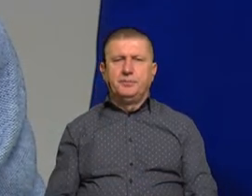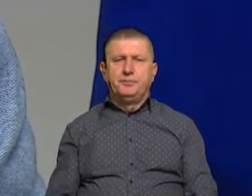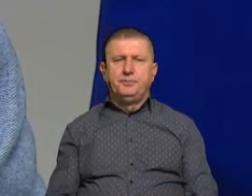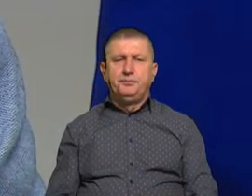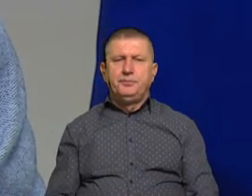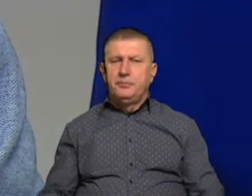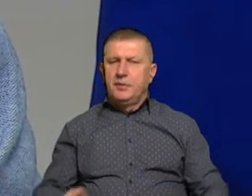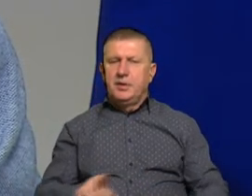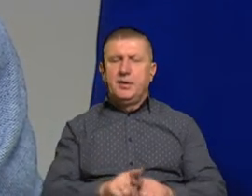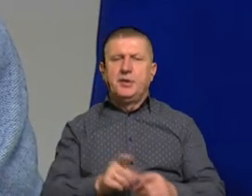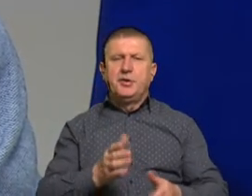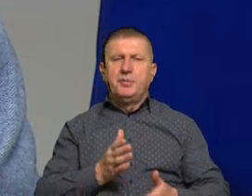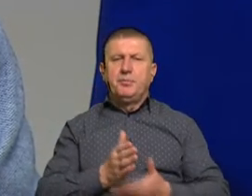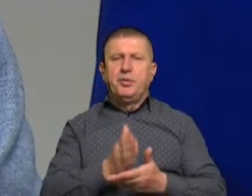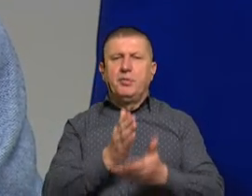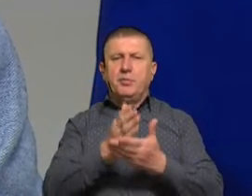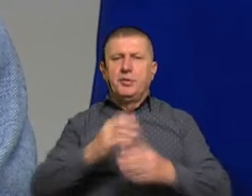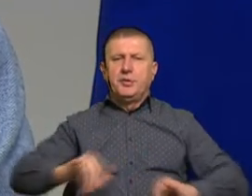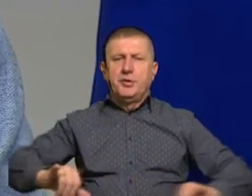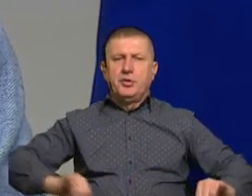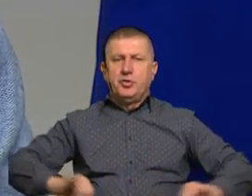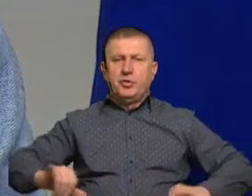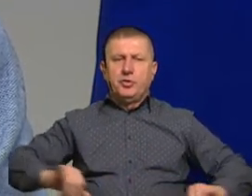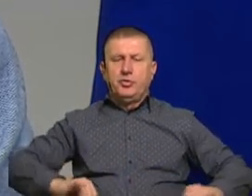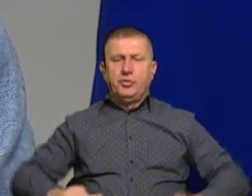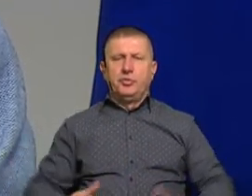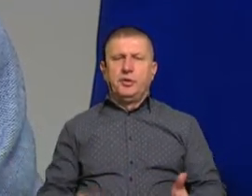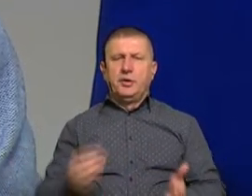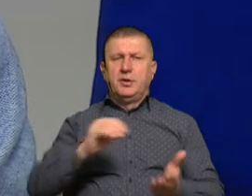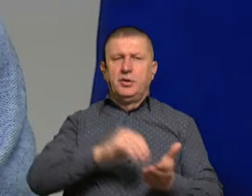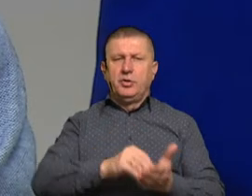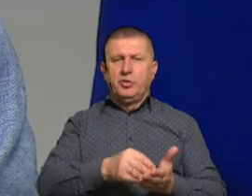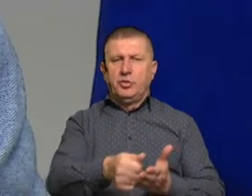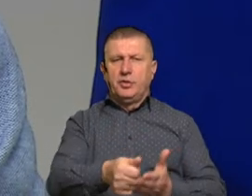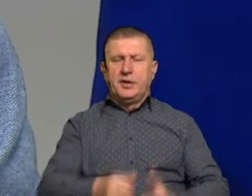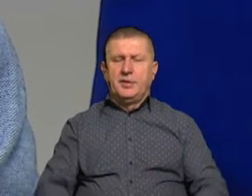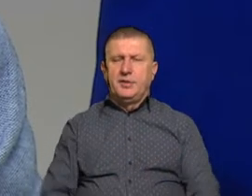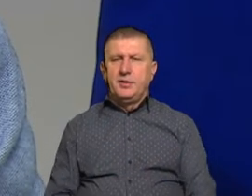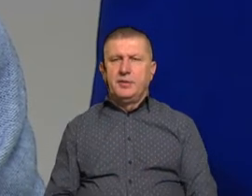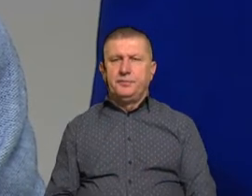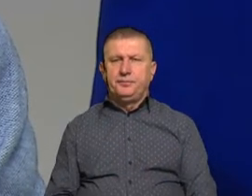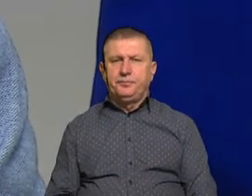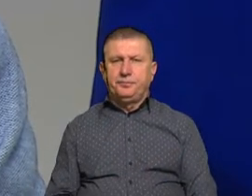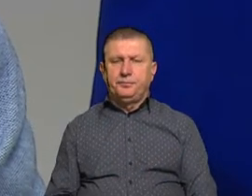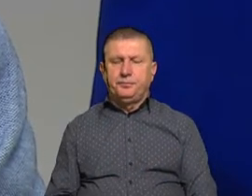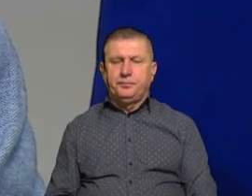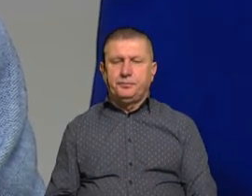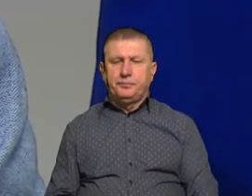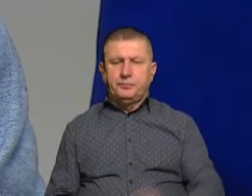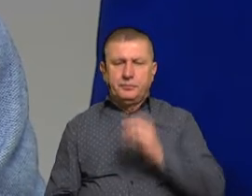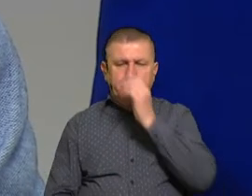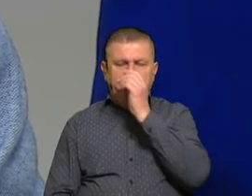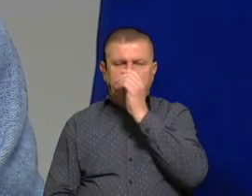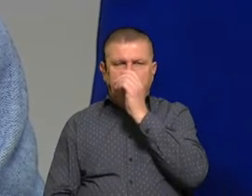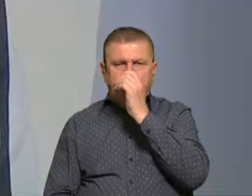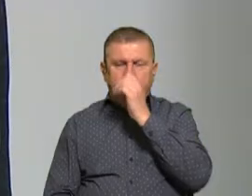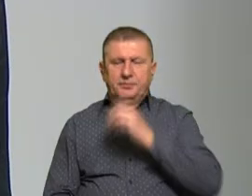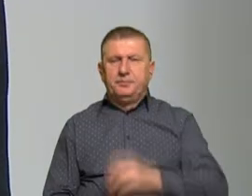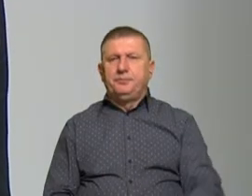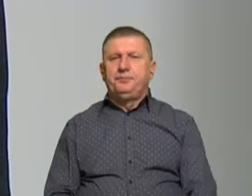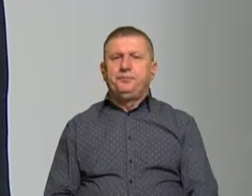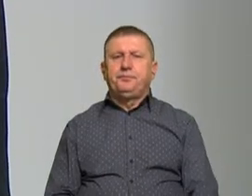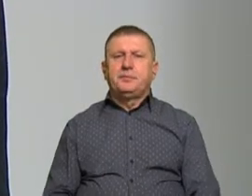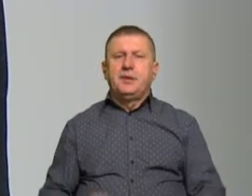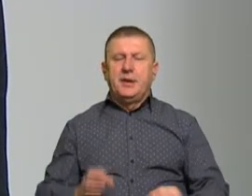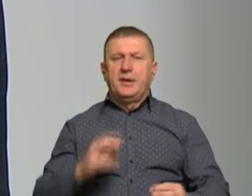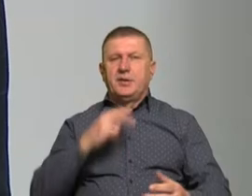z pomocy rządu, tak jak to i dotacji, tak jak to jest realizowane do tej pory. Dziękuję za odpowiedź. A teraz